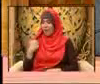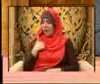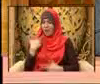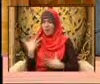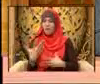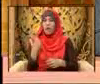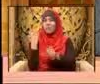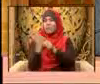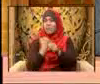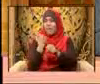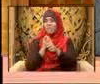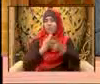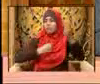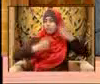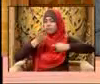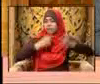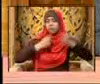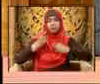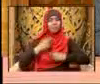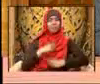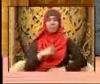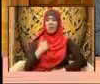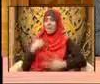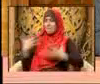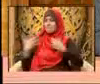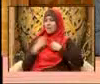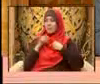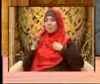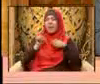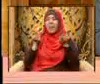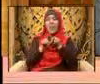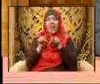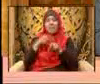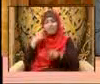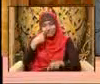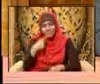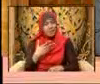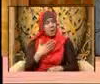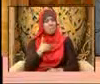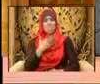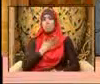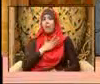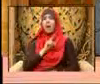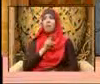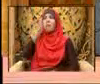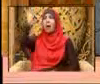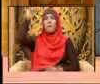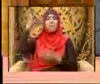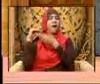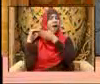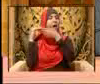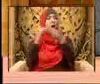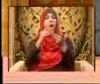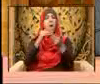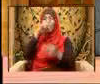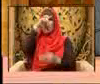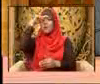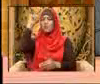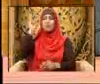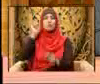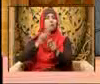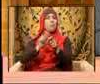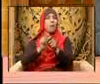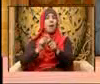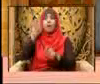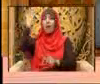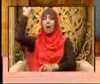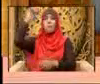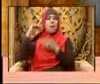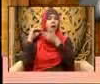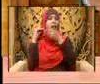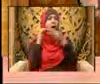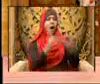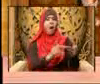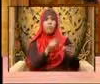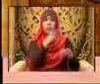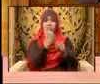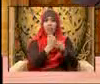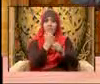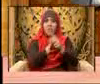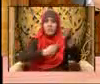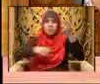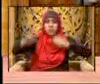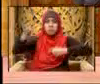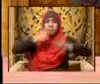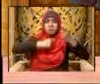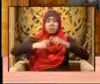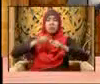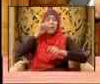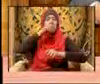تحركت معها التجارة وربي عز وجل يسر له الأسباب وأصبح نعم من الأثرياء ومن الأغنياء وأصبح